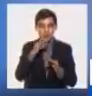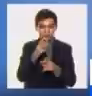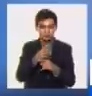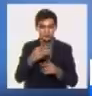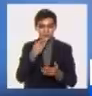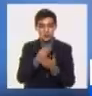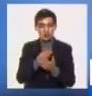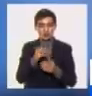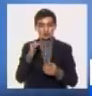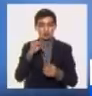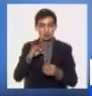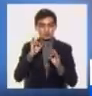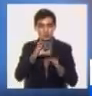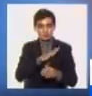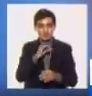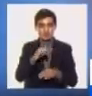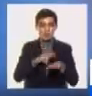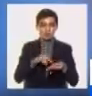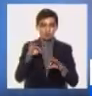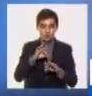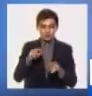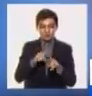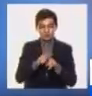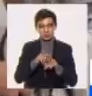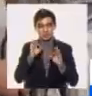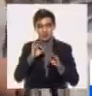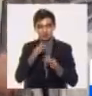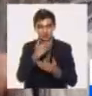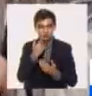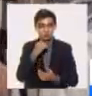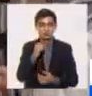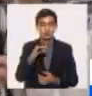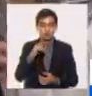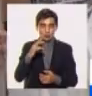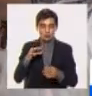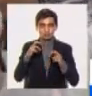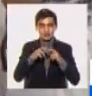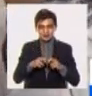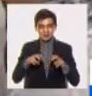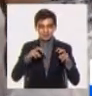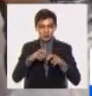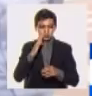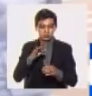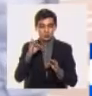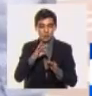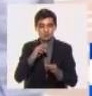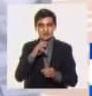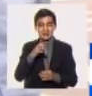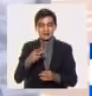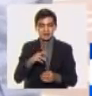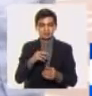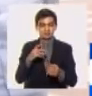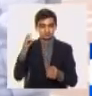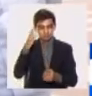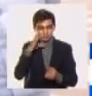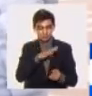В полиции жалобы девушки на предвзятость и равнодушие пока комментировать не стали. Но сообщили, что начали расследование по статье «Действия сексуального